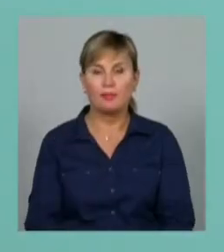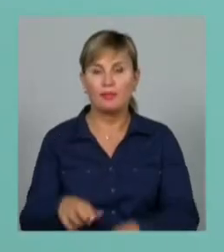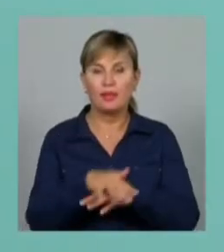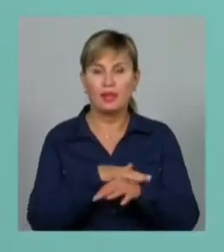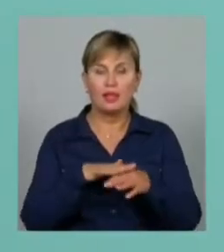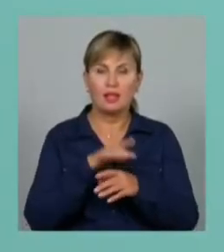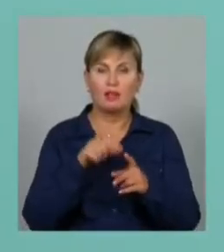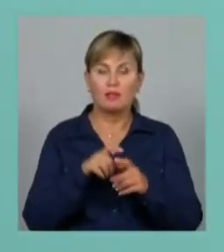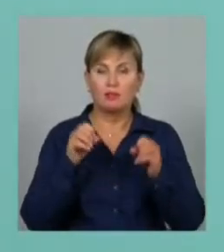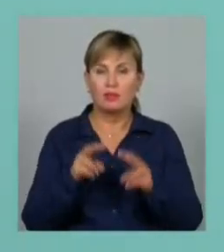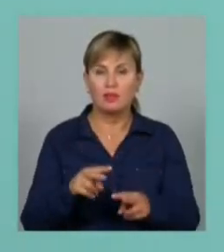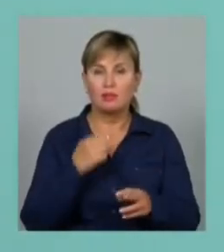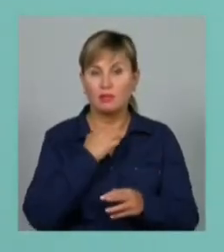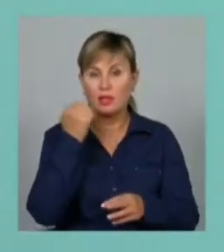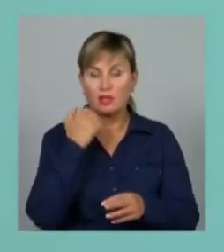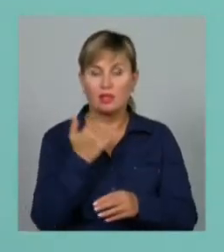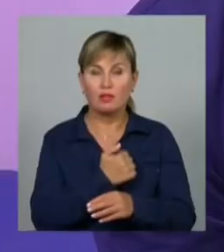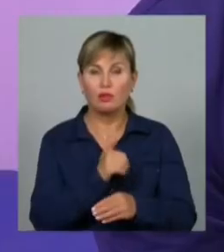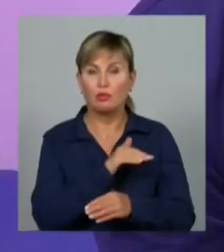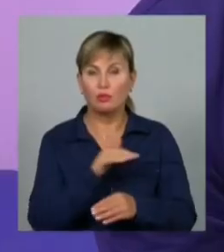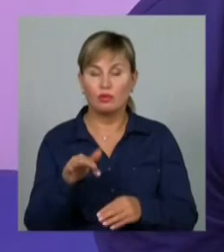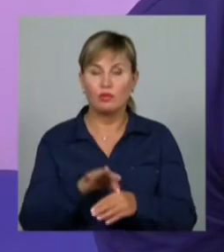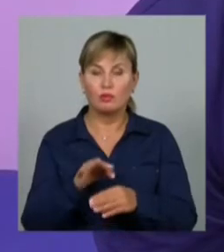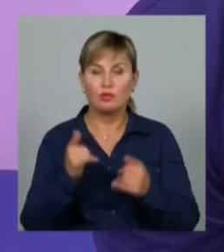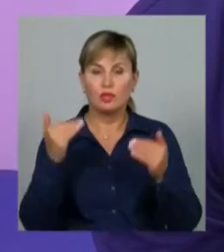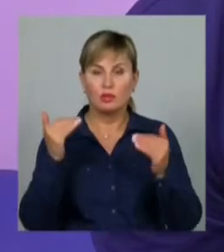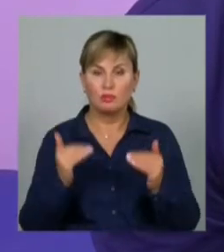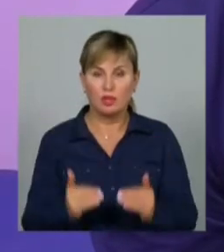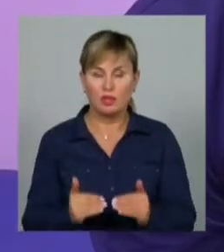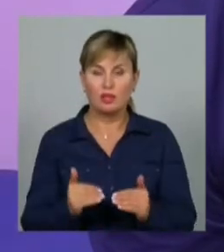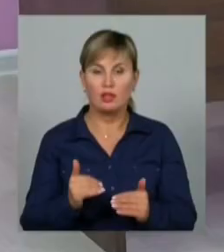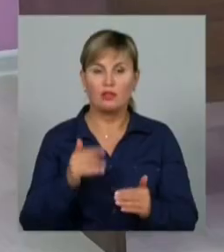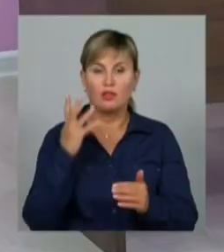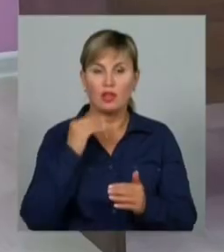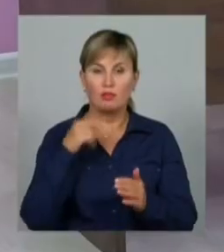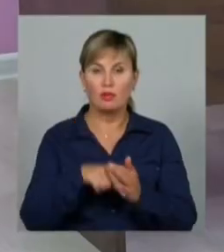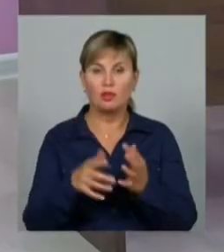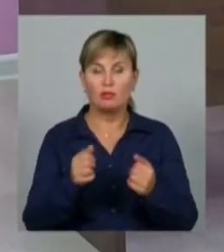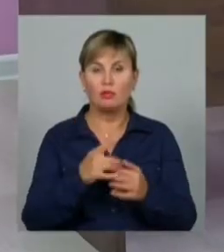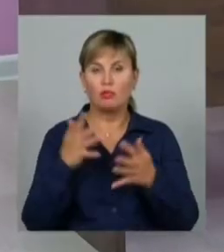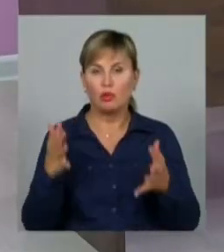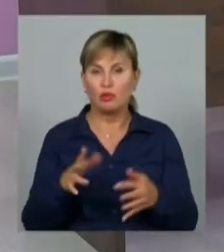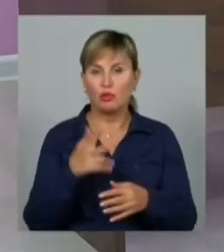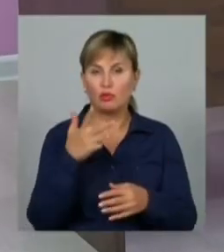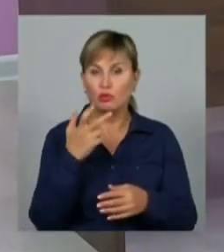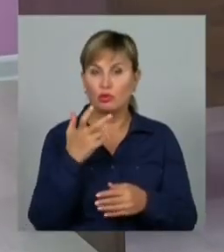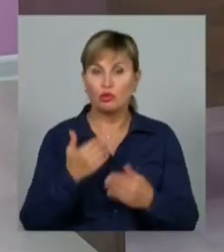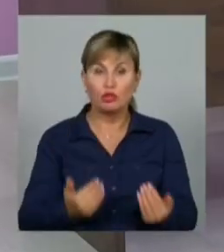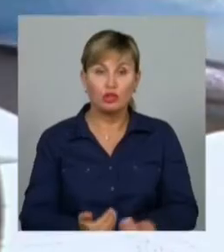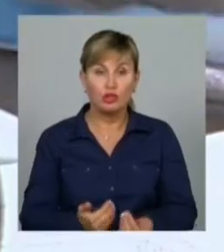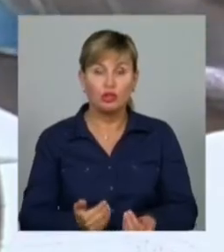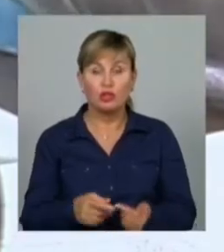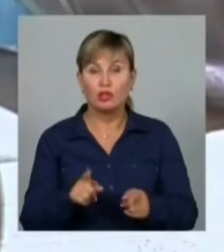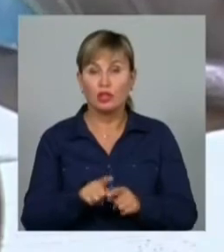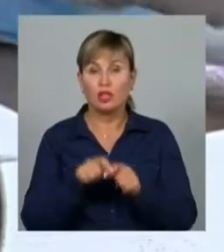словам специалистов благодаря вакцинации уровень заболеваемости идёт на спад в алматы например antico видный препарат получили больше трехсот тысяч жителей в городе также